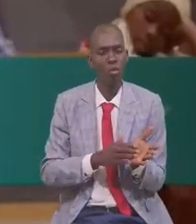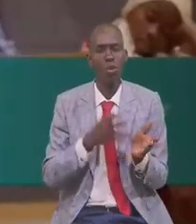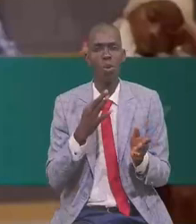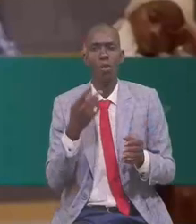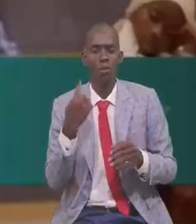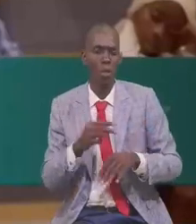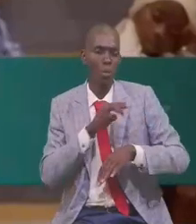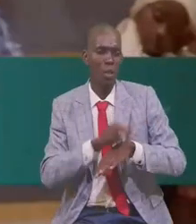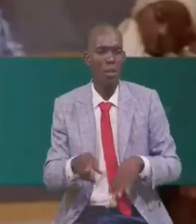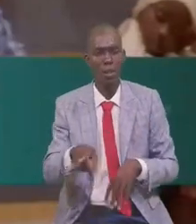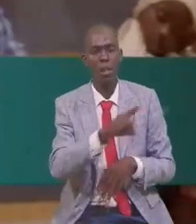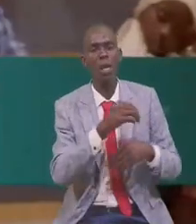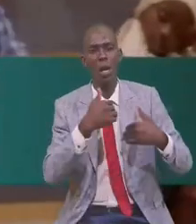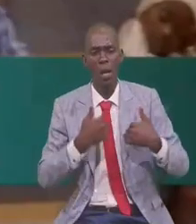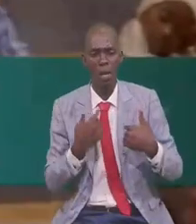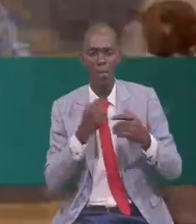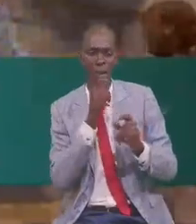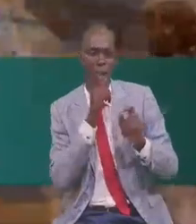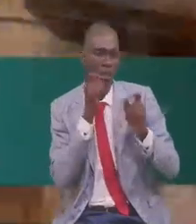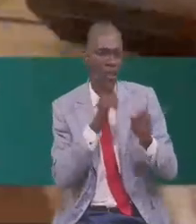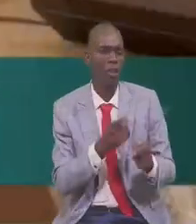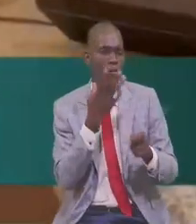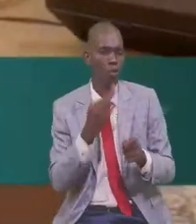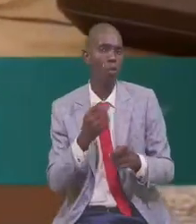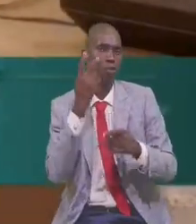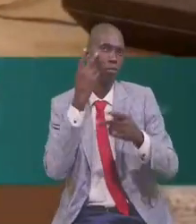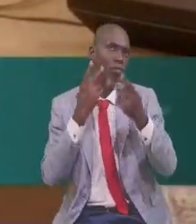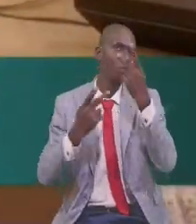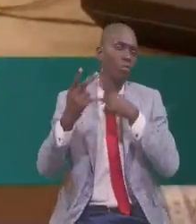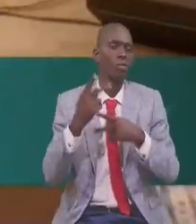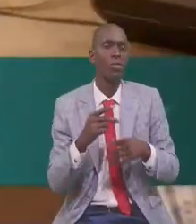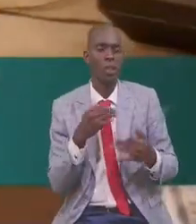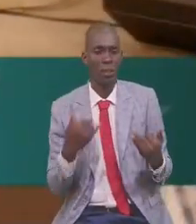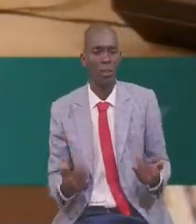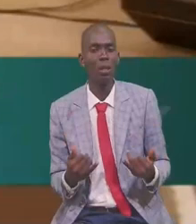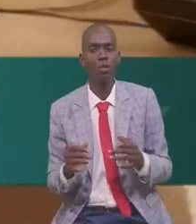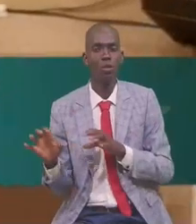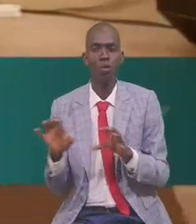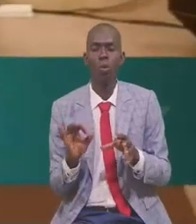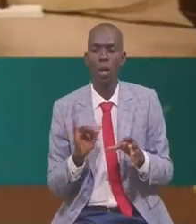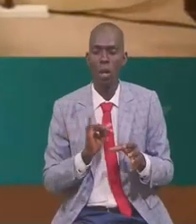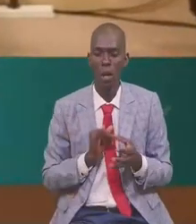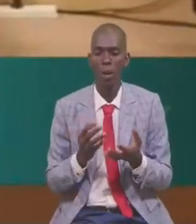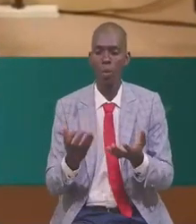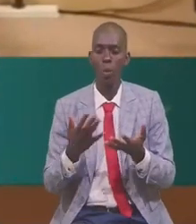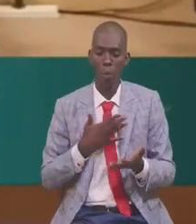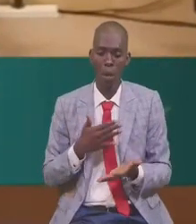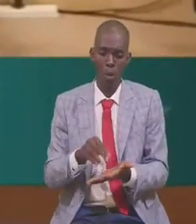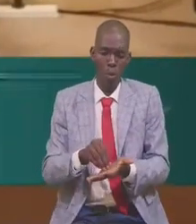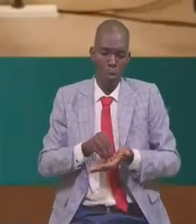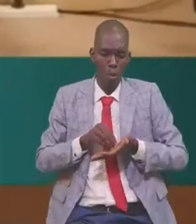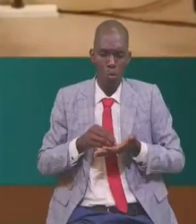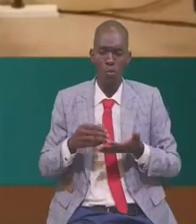révélations. Oh, voici mon ministère, mon don. Est-ce que je veux qu'il soit limité à la